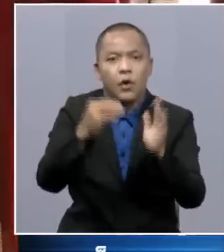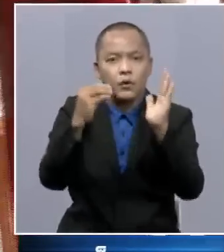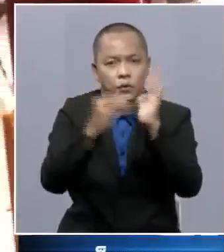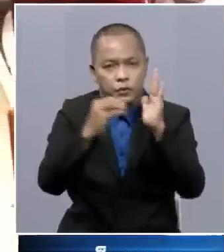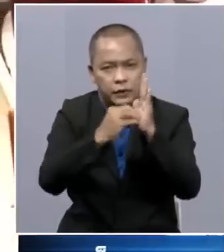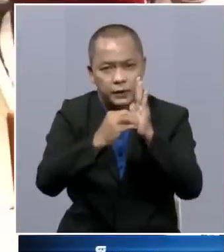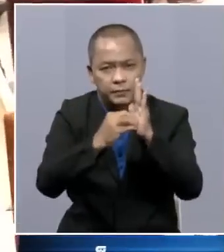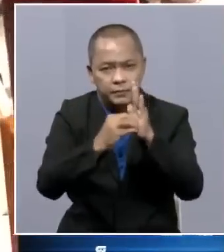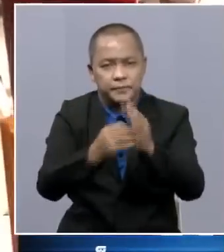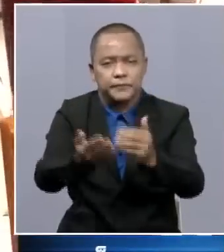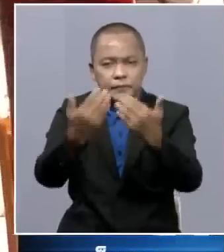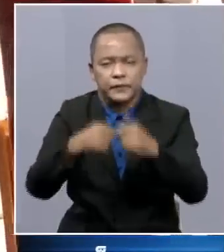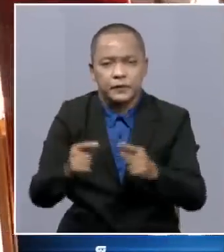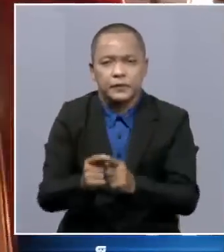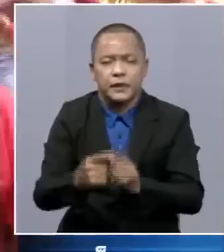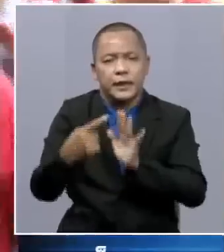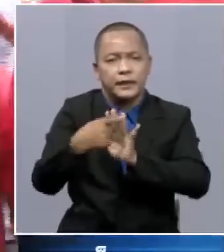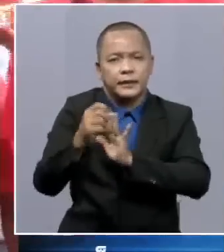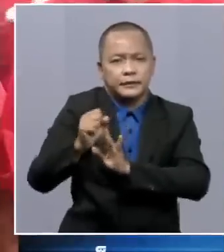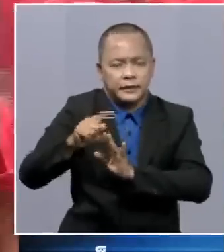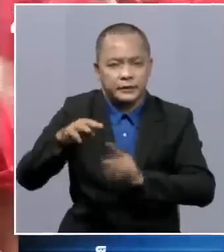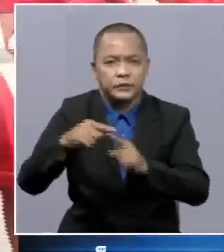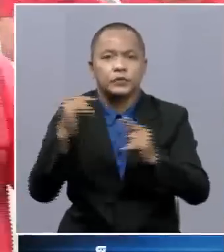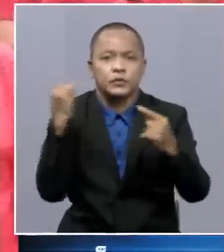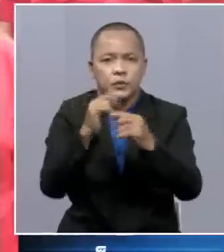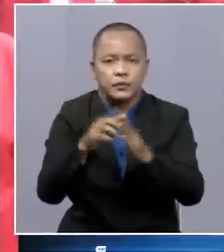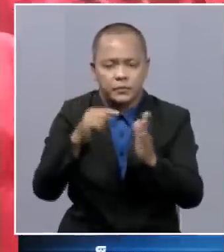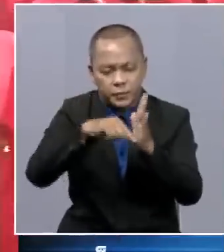พมหานครนะคะโดยนายเศรษฐาเนี่ยก็จะร่วมลงพื้น